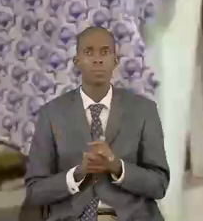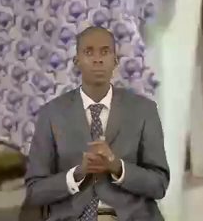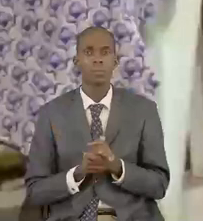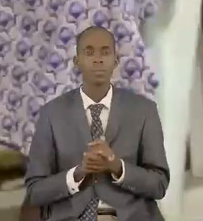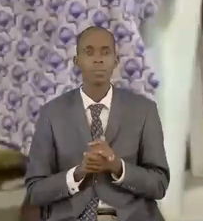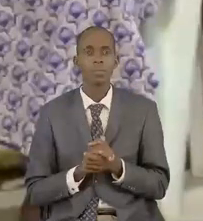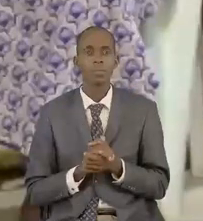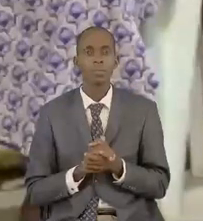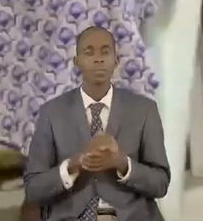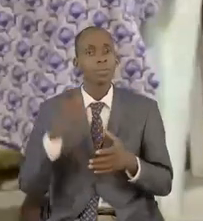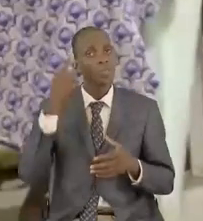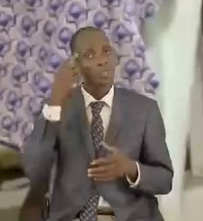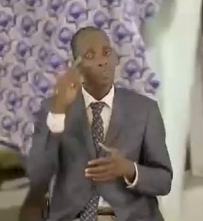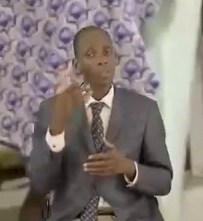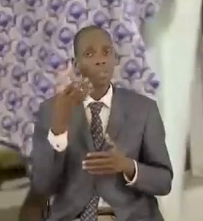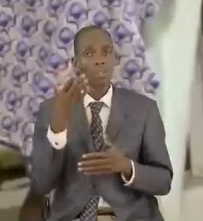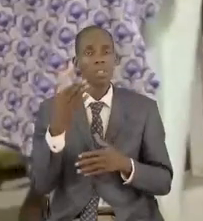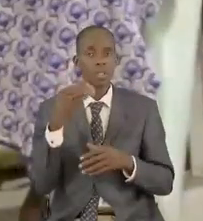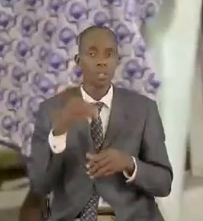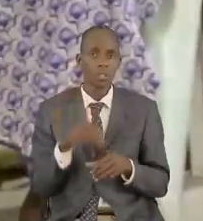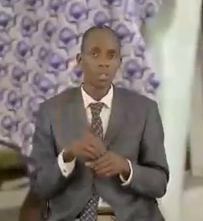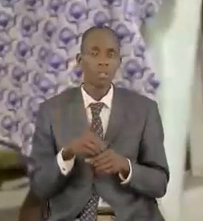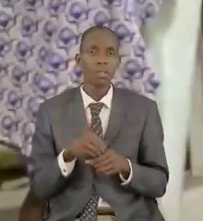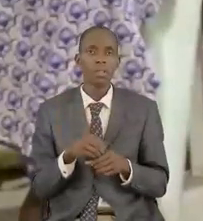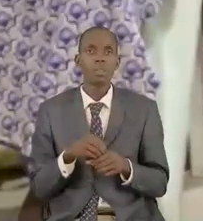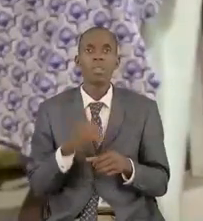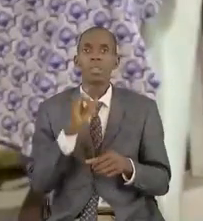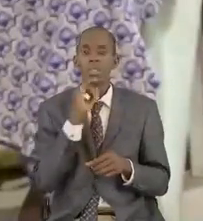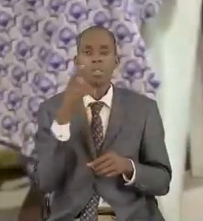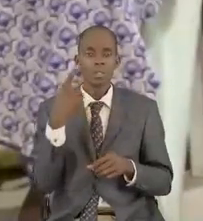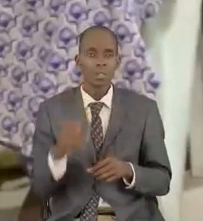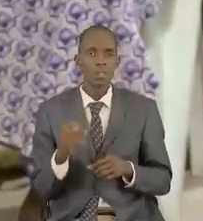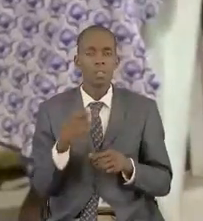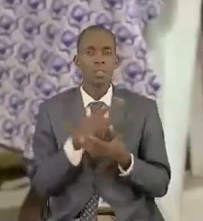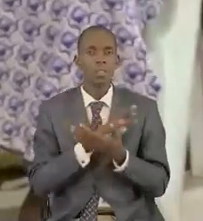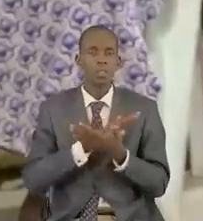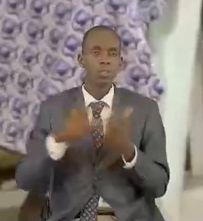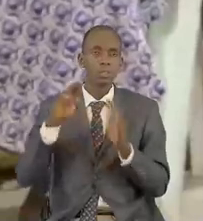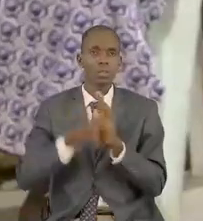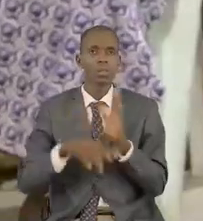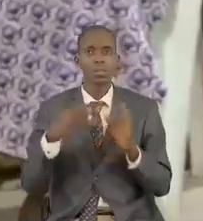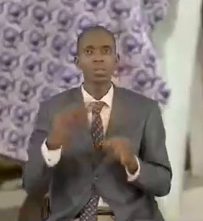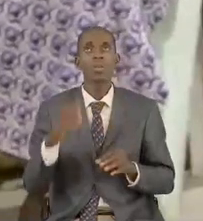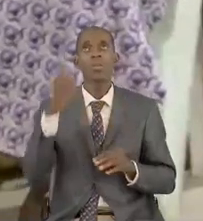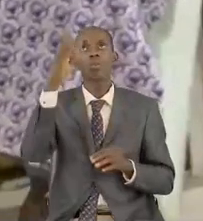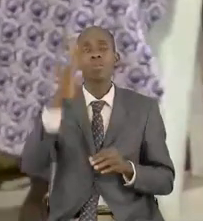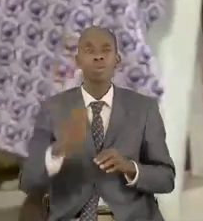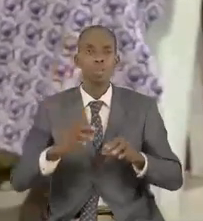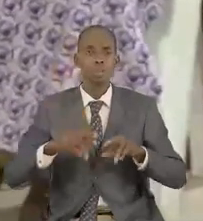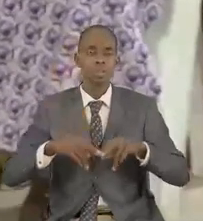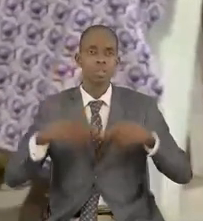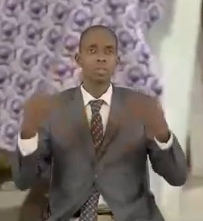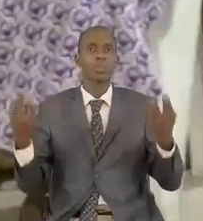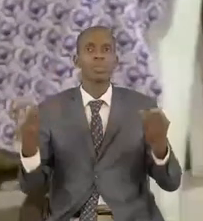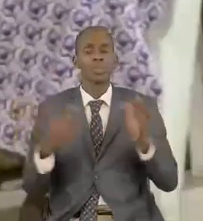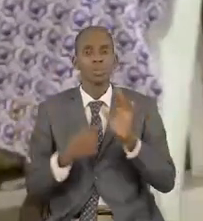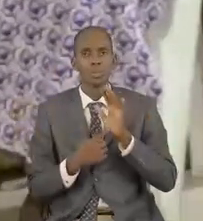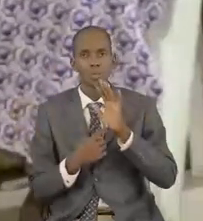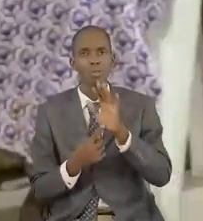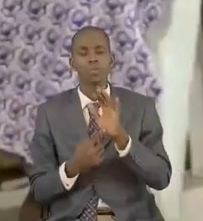du païen 17 parce qu'en lui est révélé la justice de Dieu